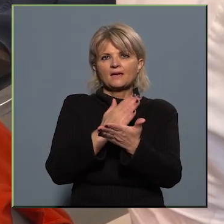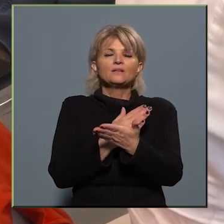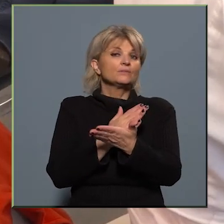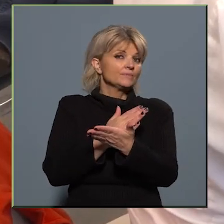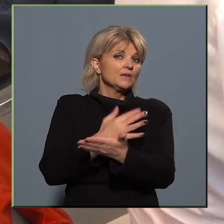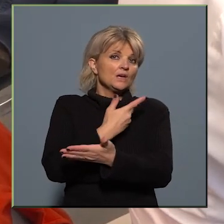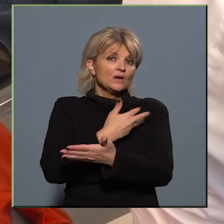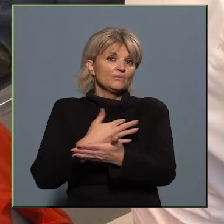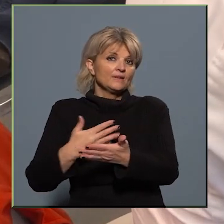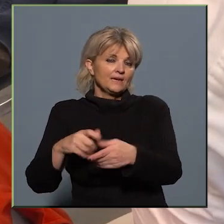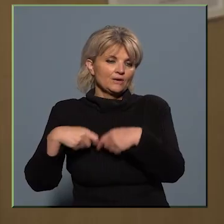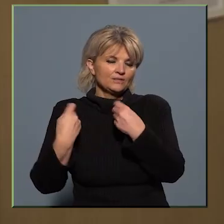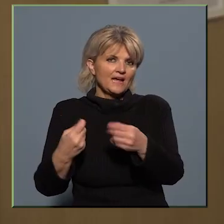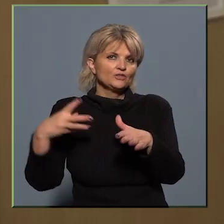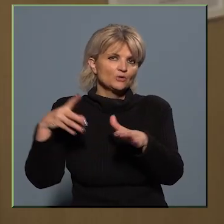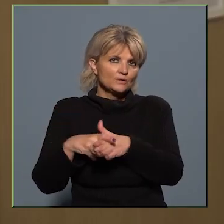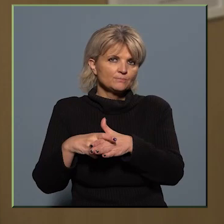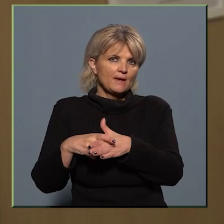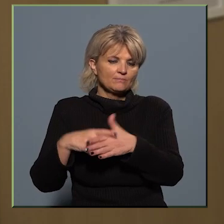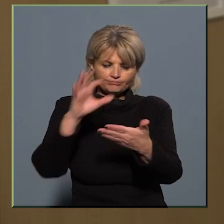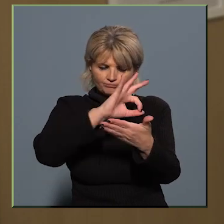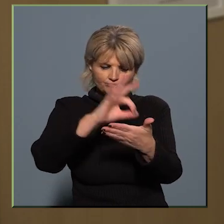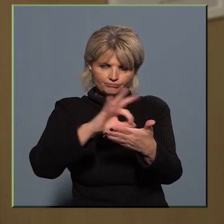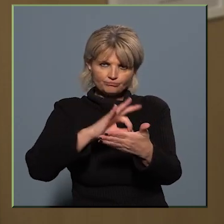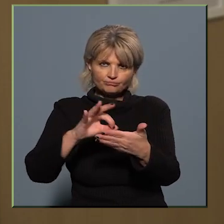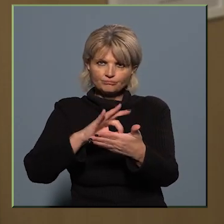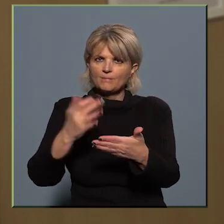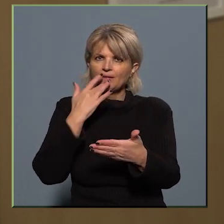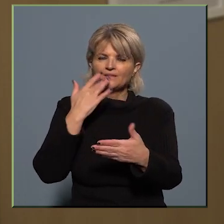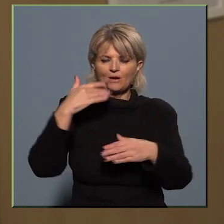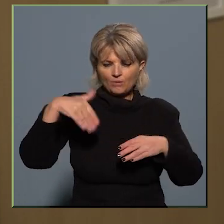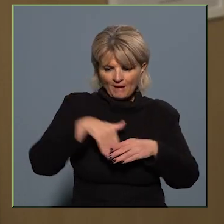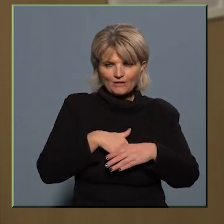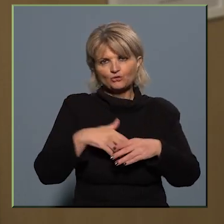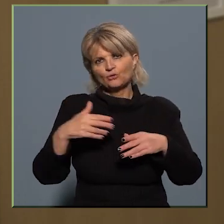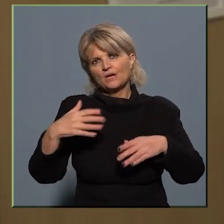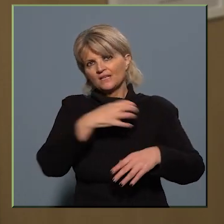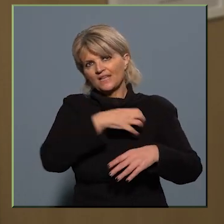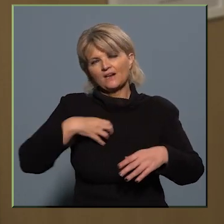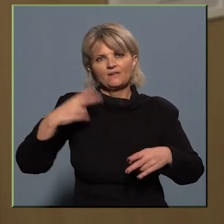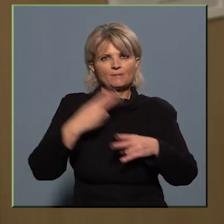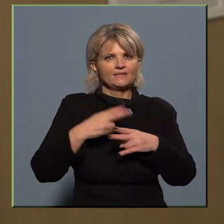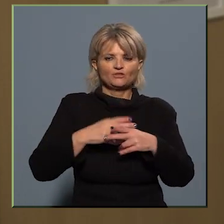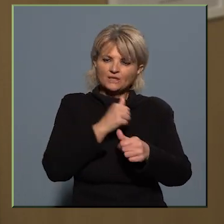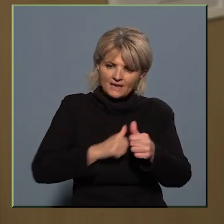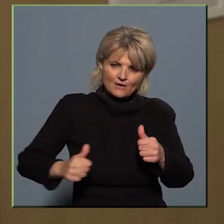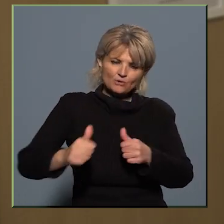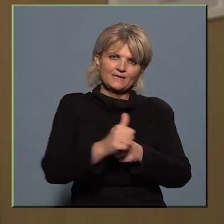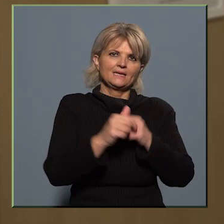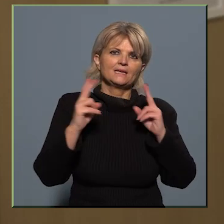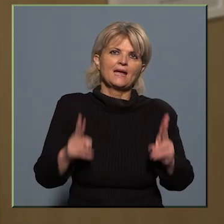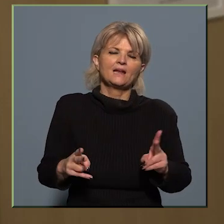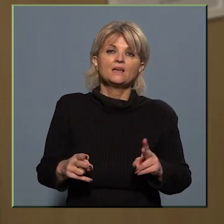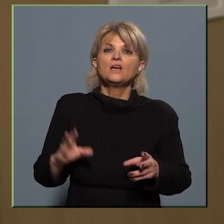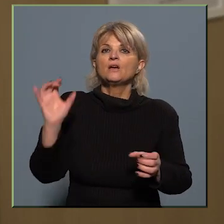a véradás során fölmérik, tehát bizonyos belszervi betegségeket természetesen el kell kerülni, és bizonyos vírusokra